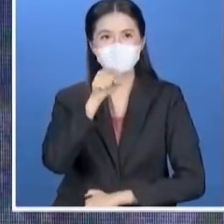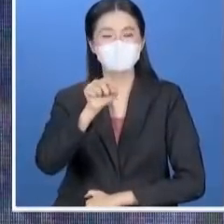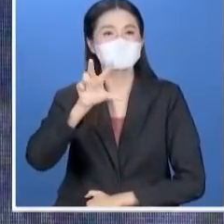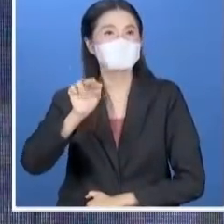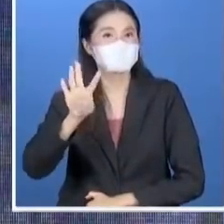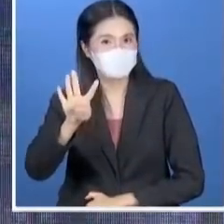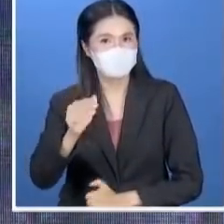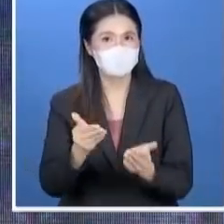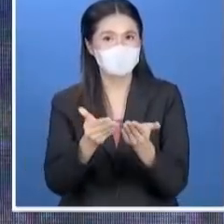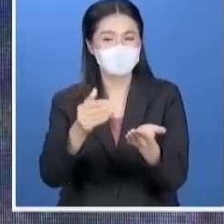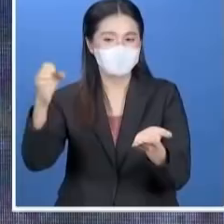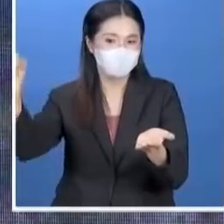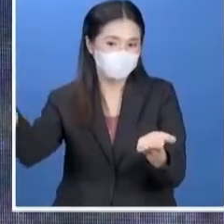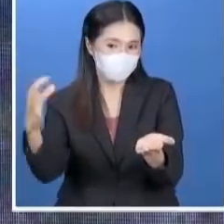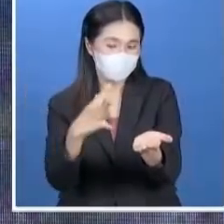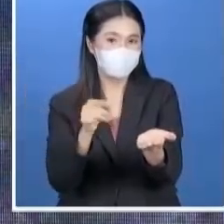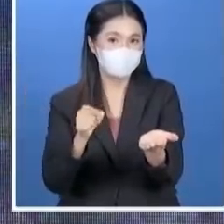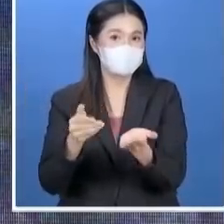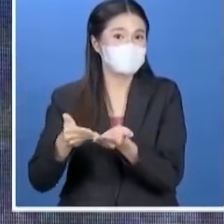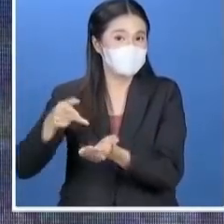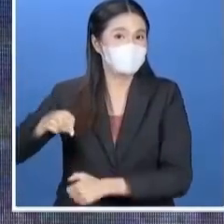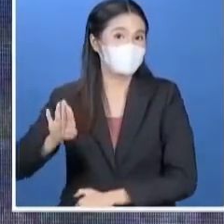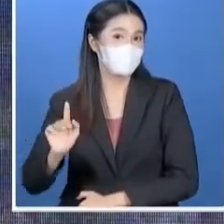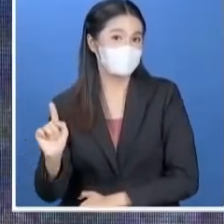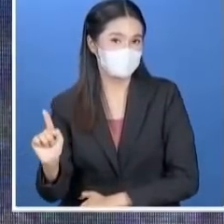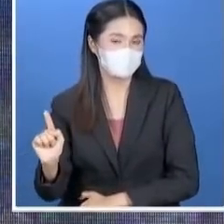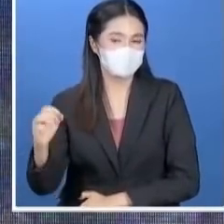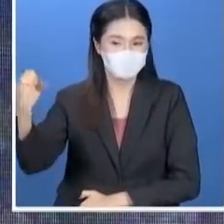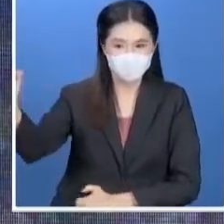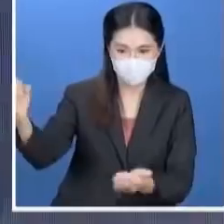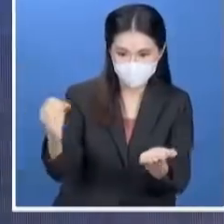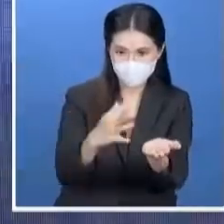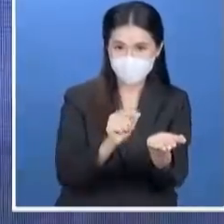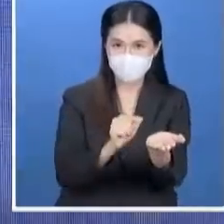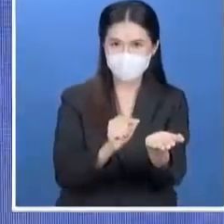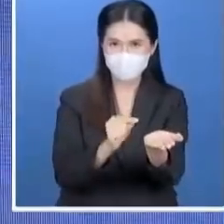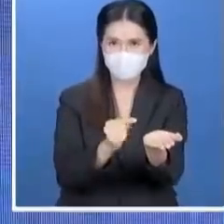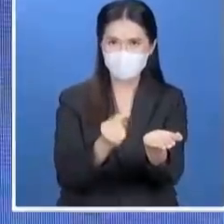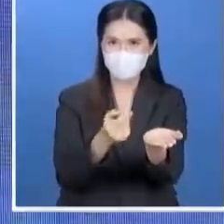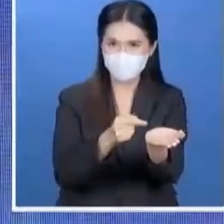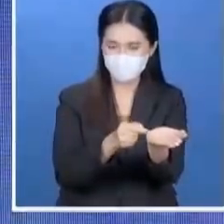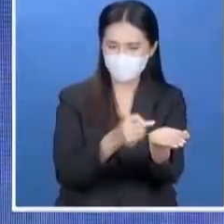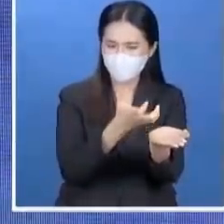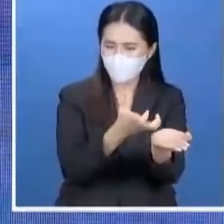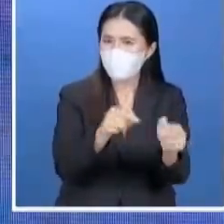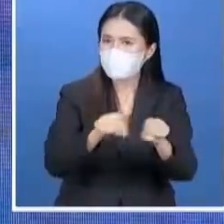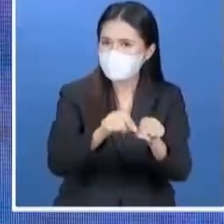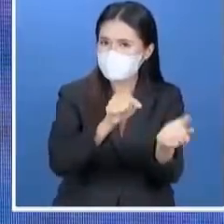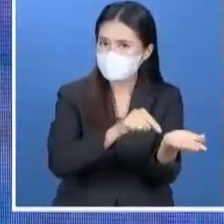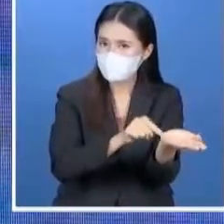22:34 เรือได้ผ่านแสงเงาไฟของท่าเรือพิบูลสงคราม1โดยเมื่อสังเกตแล้วจะเป็นวัตถุลักษณะเดียวกับจุดที่